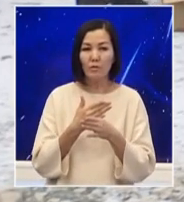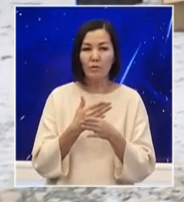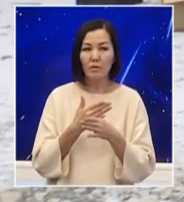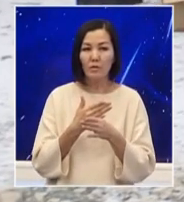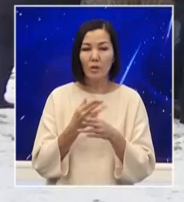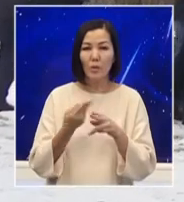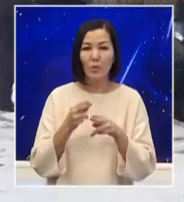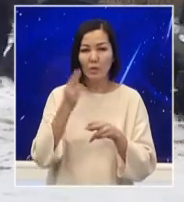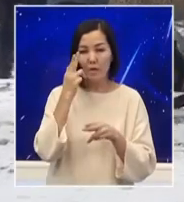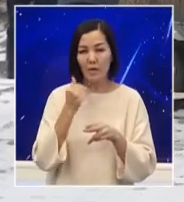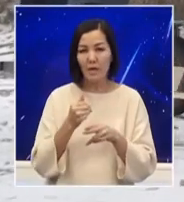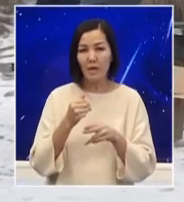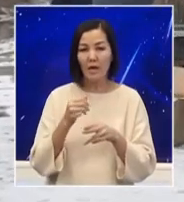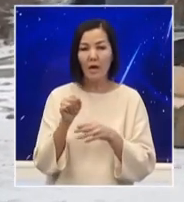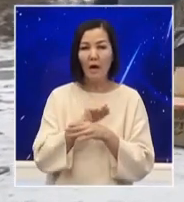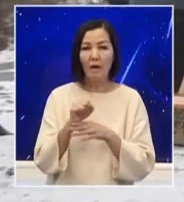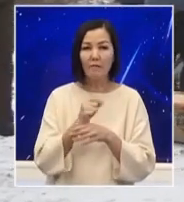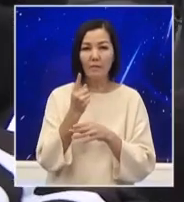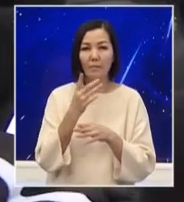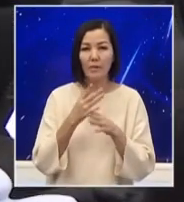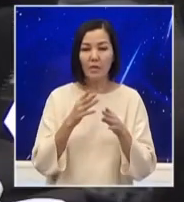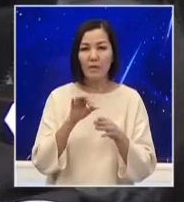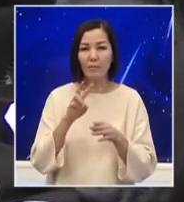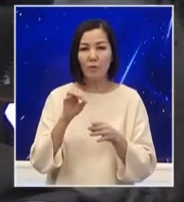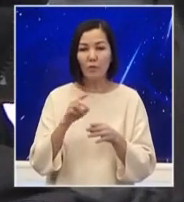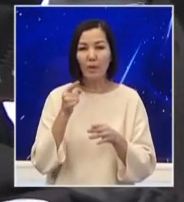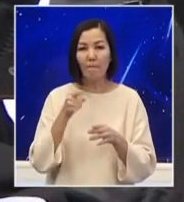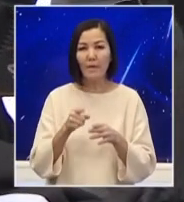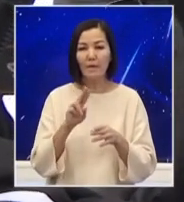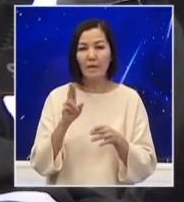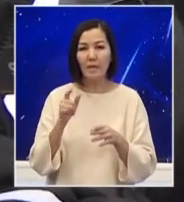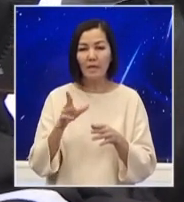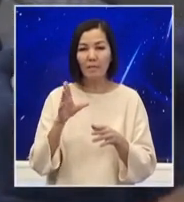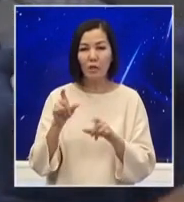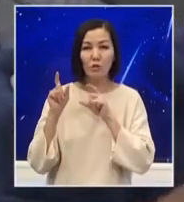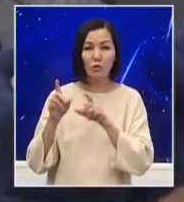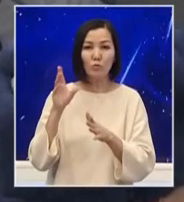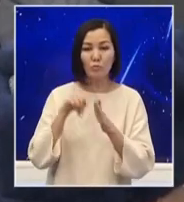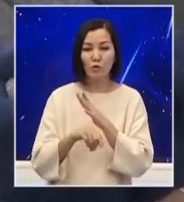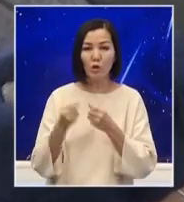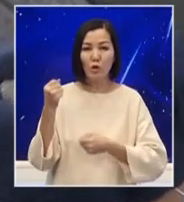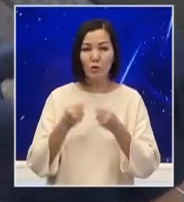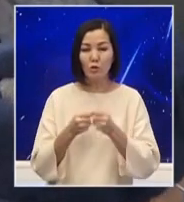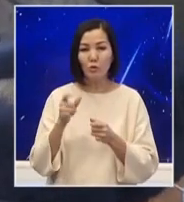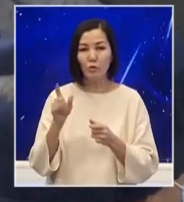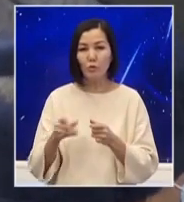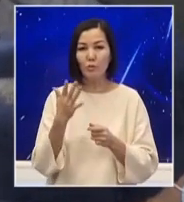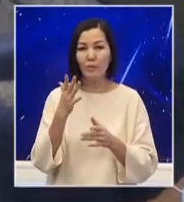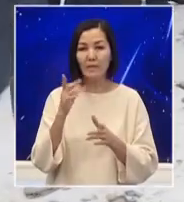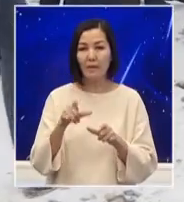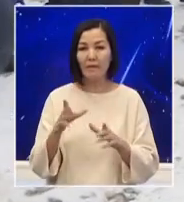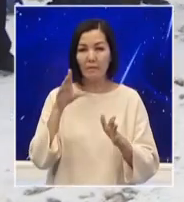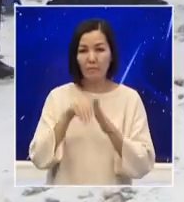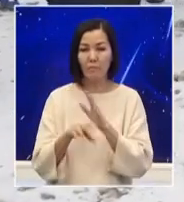өте ыңғайлы. Автокөліктің салмағы 1,5 тонна, 1000 килограммға дейін жүк көтере алады. Ішіне жүргізушіден бөлек 5 адам сыйып